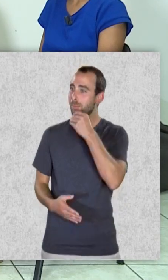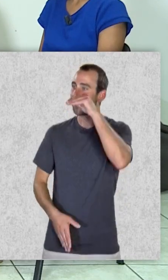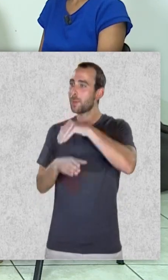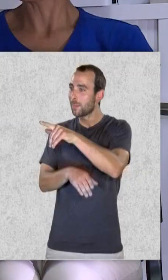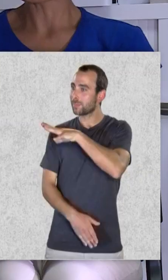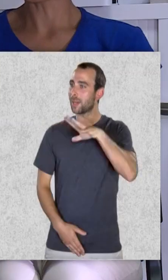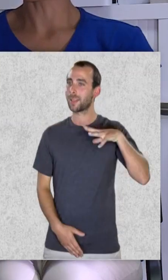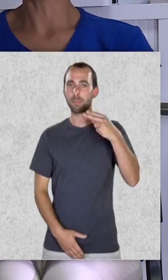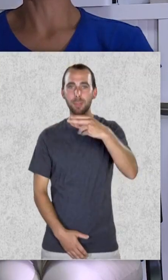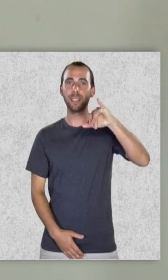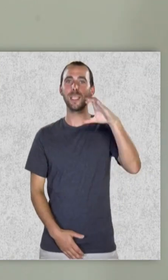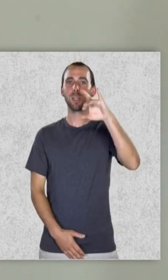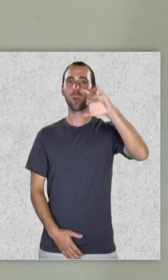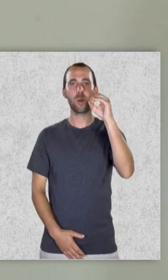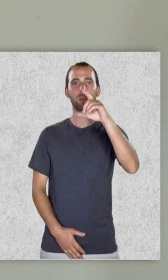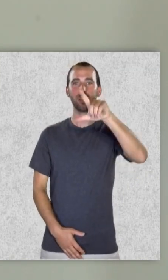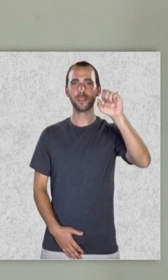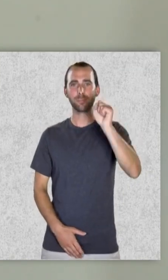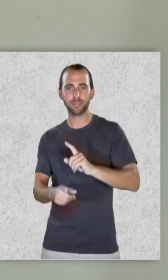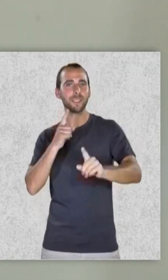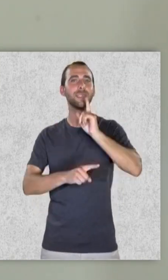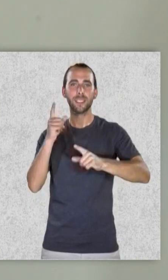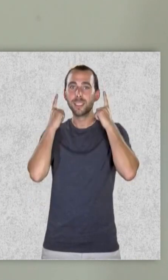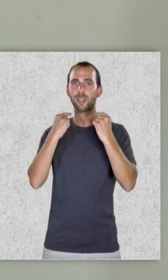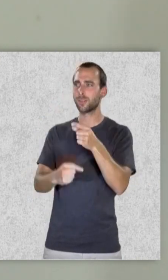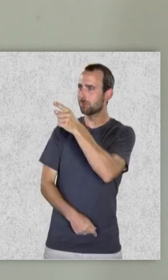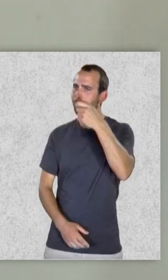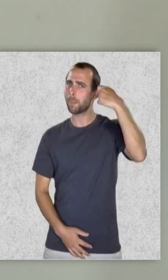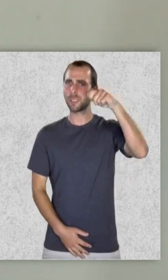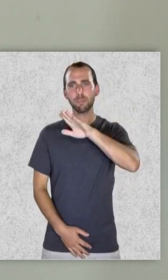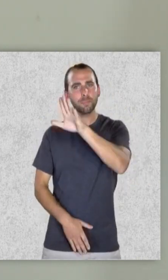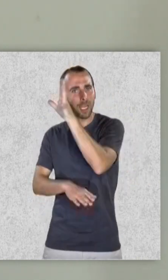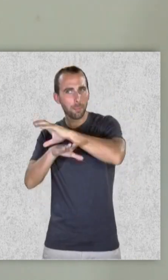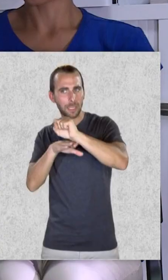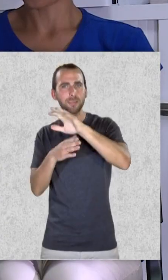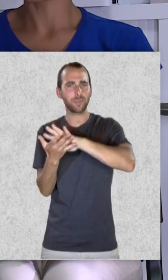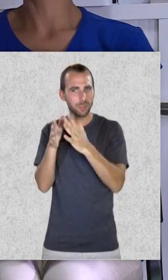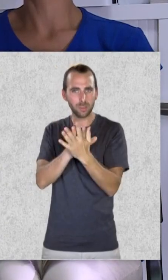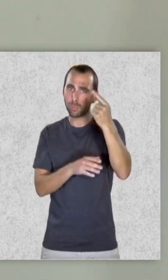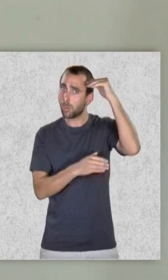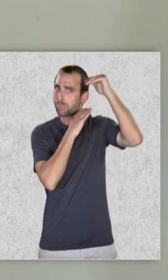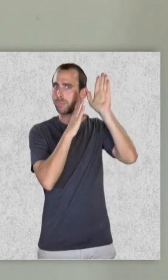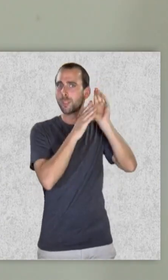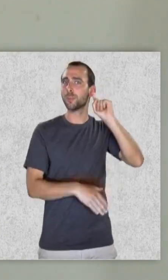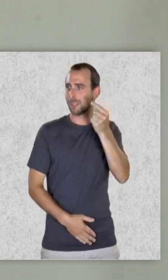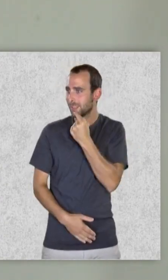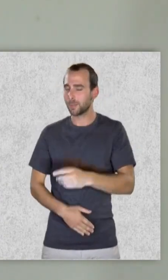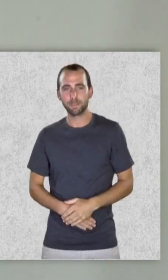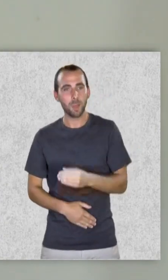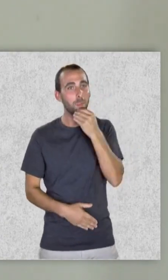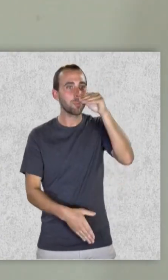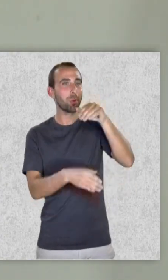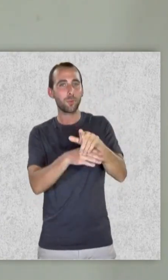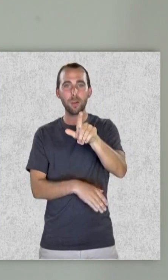Bonsoir Erika Nichols. Bonsoir. Vous êtes présidente de l'APS, l'Association pour la surdité. Oui. Bonsoir